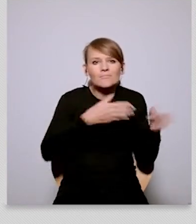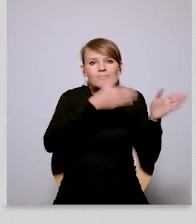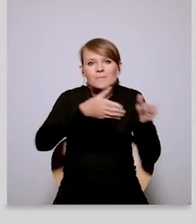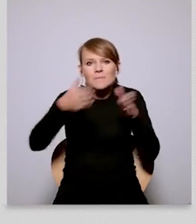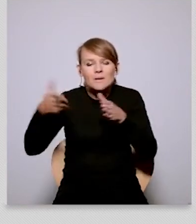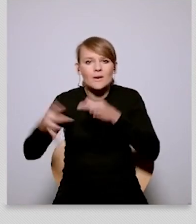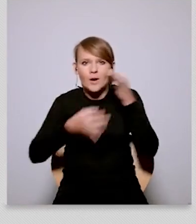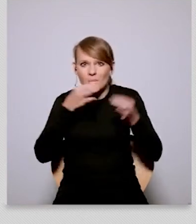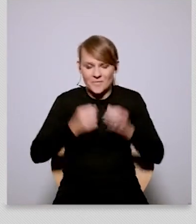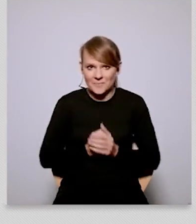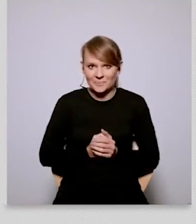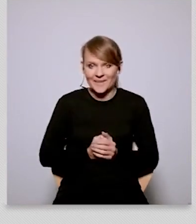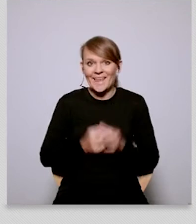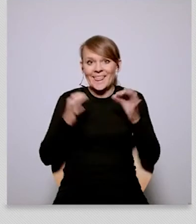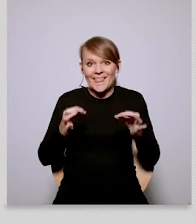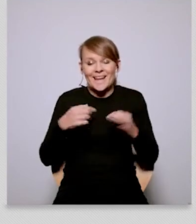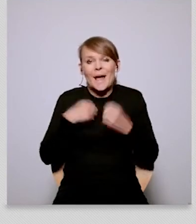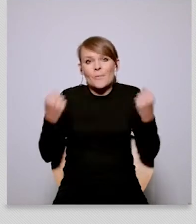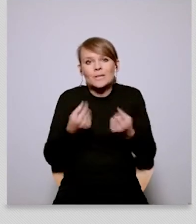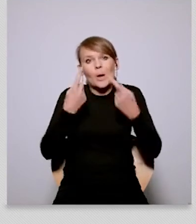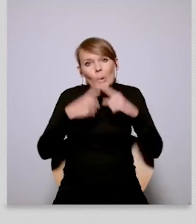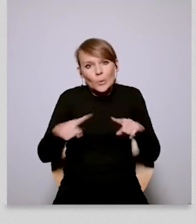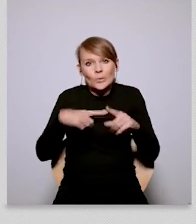i teraz krótko się do tego postaram odnieść